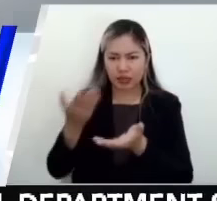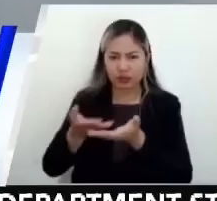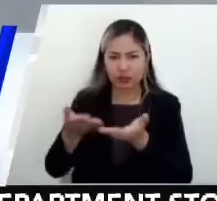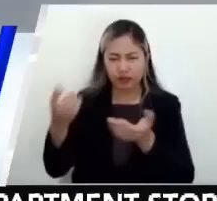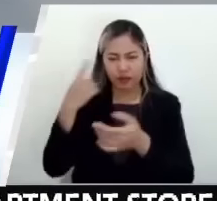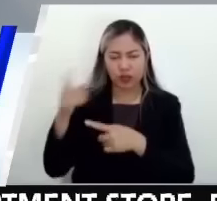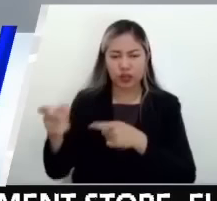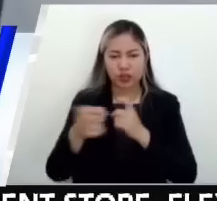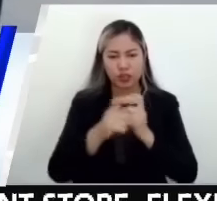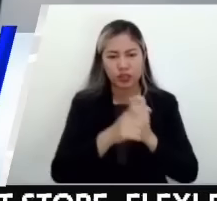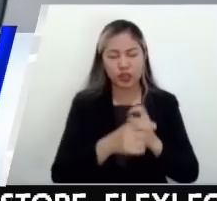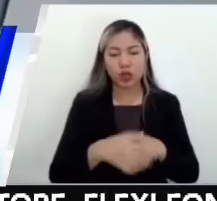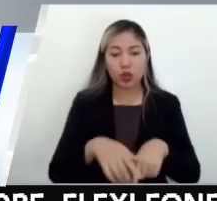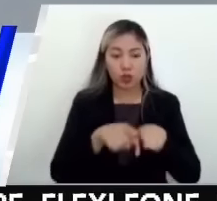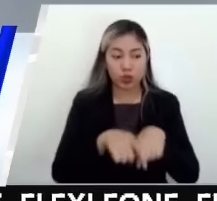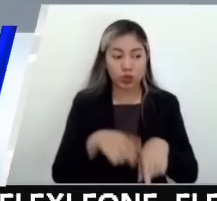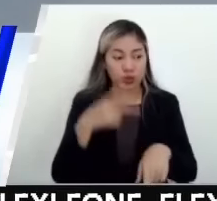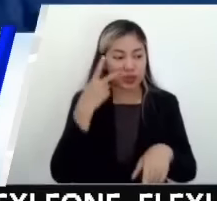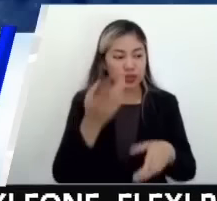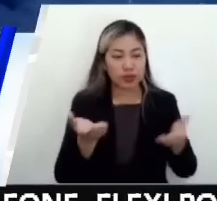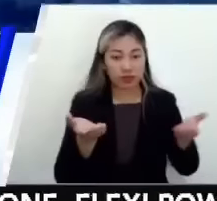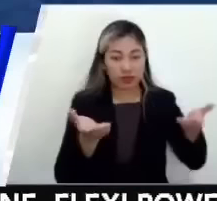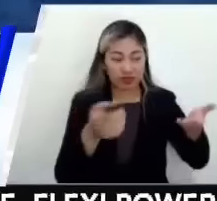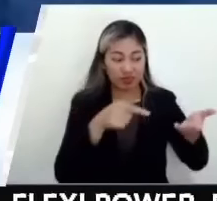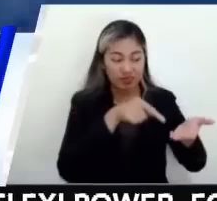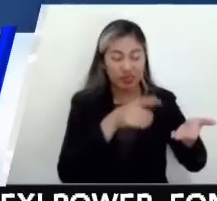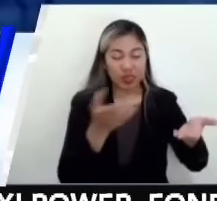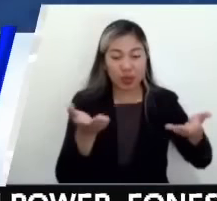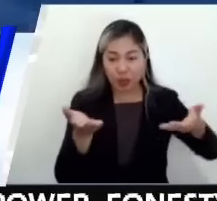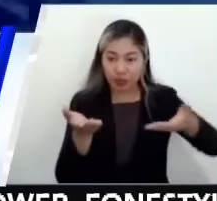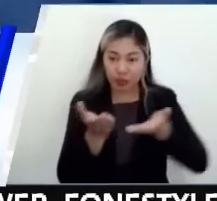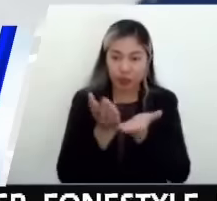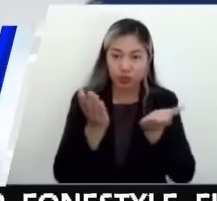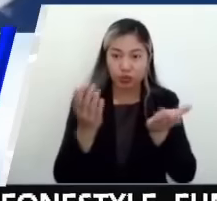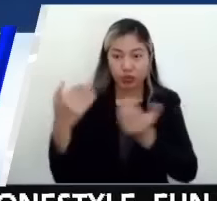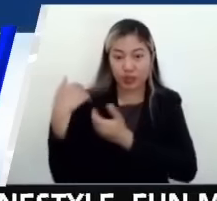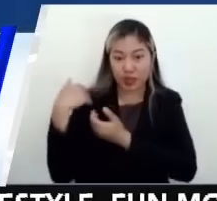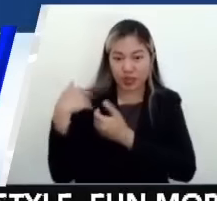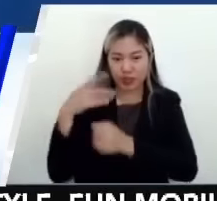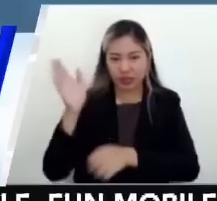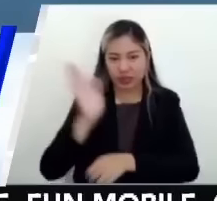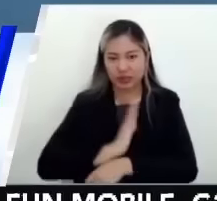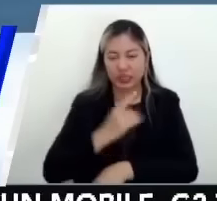BRP Bagakay ng Philippine Coast Guard at BRP Datu Sanday ng BFAR kamakailan.